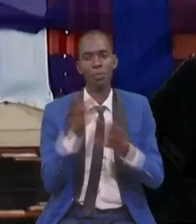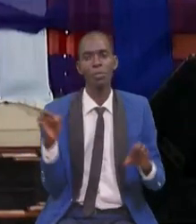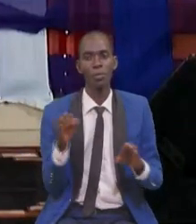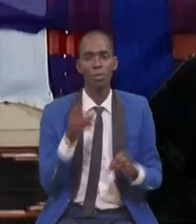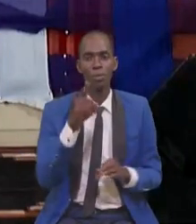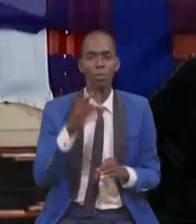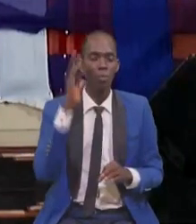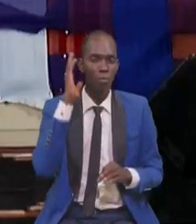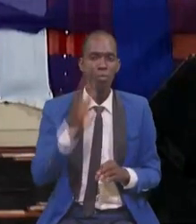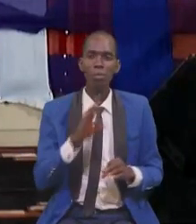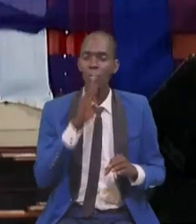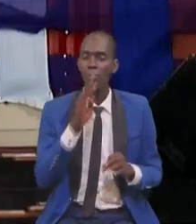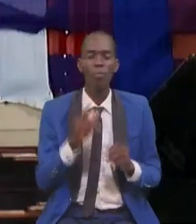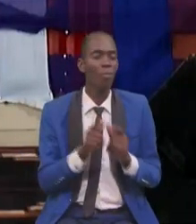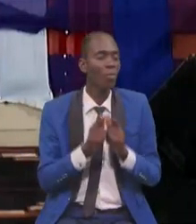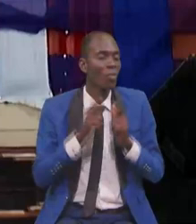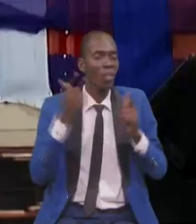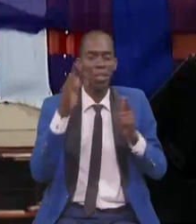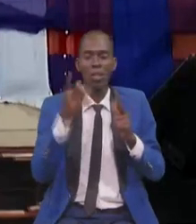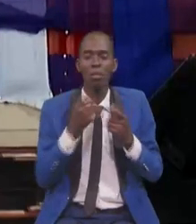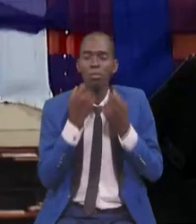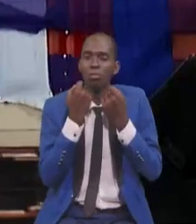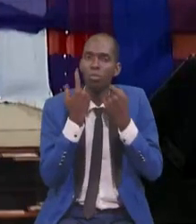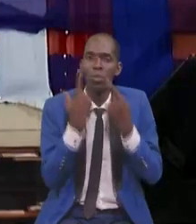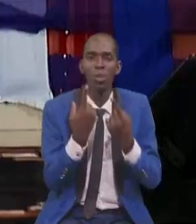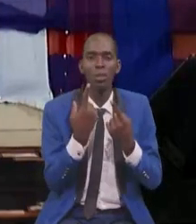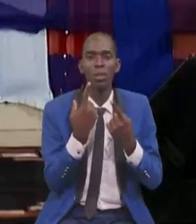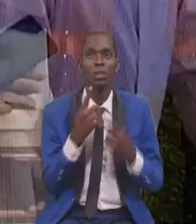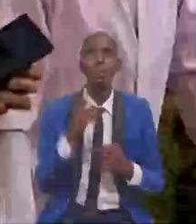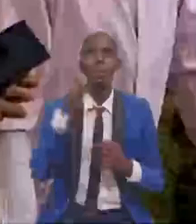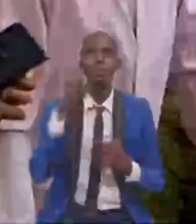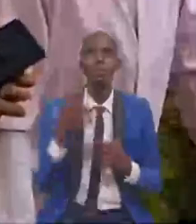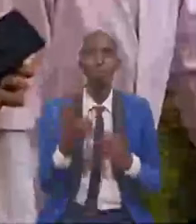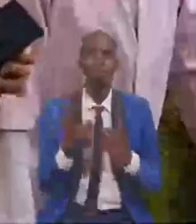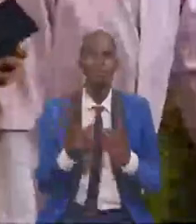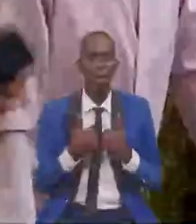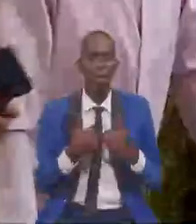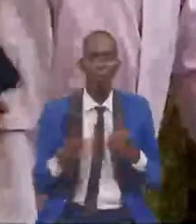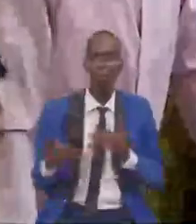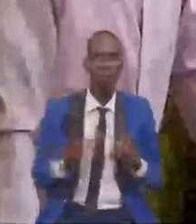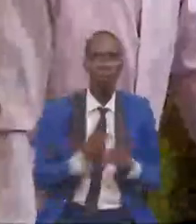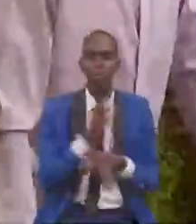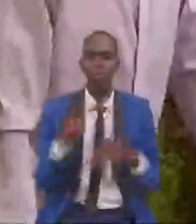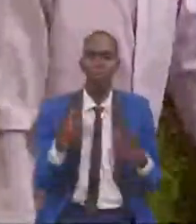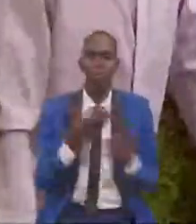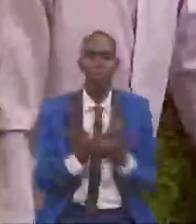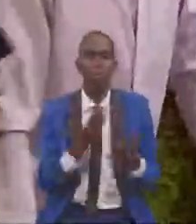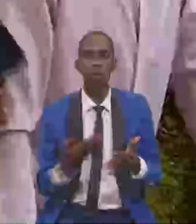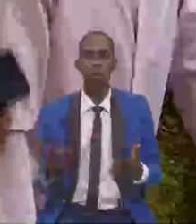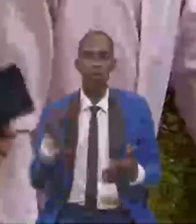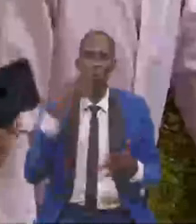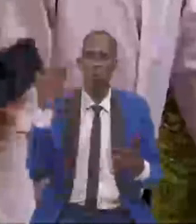Tu seras étonné. Tu seras surpris. de voir qu'il fait tout à